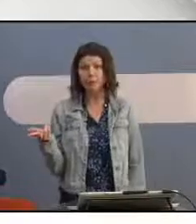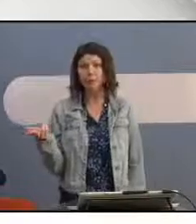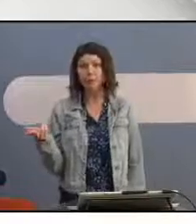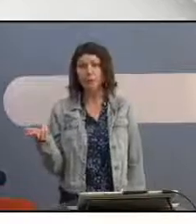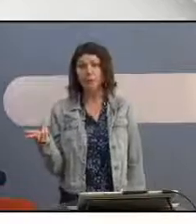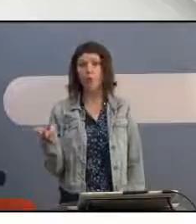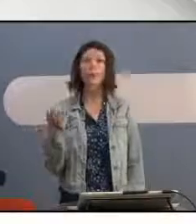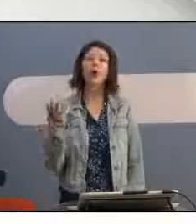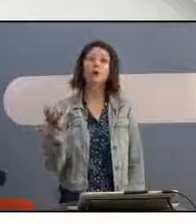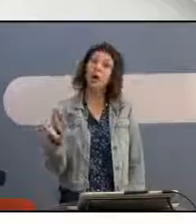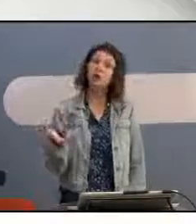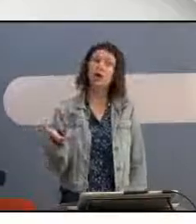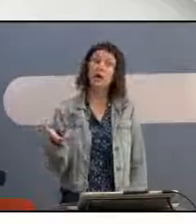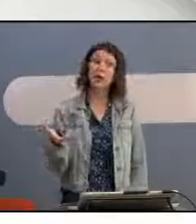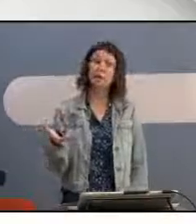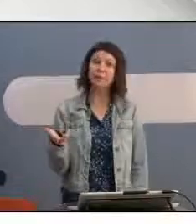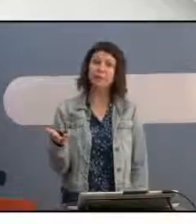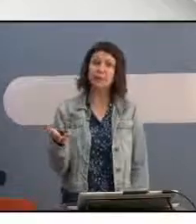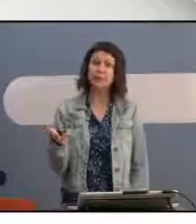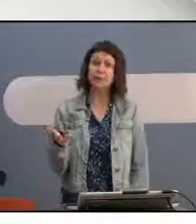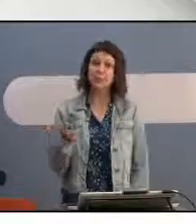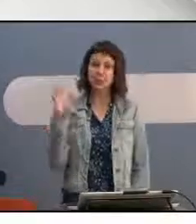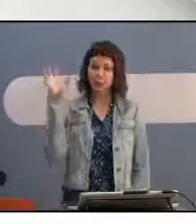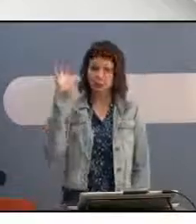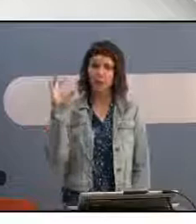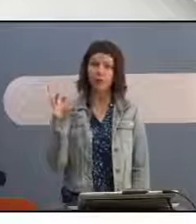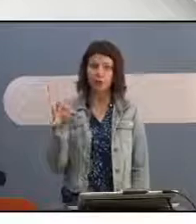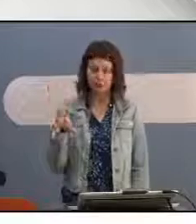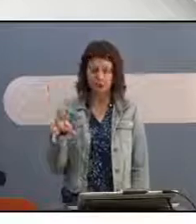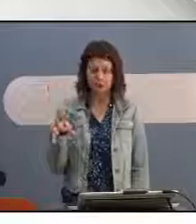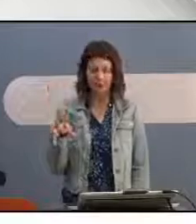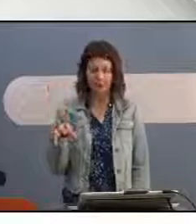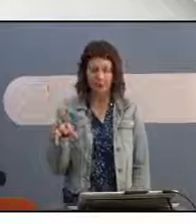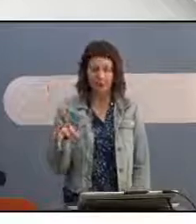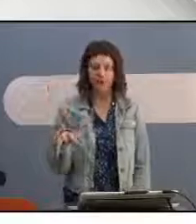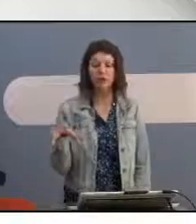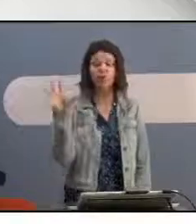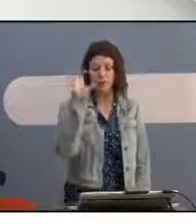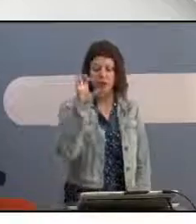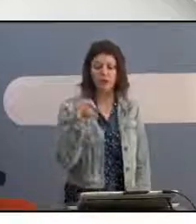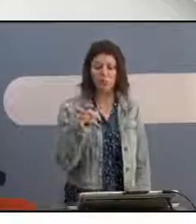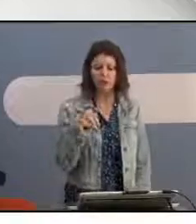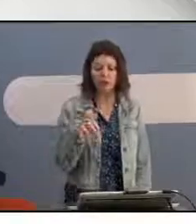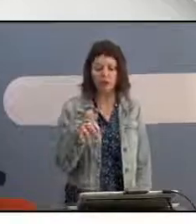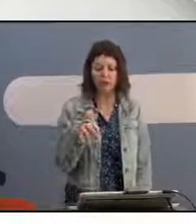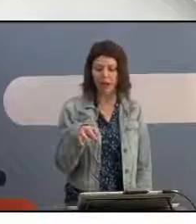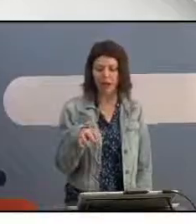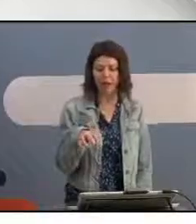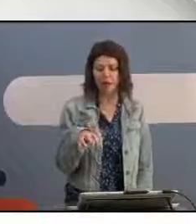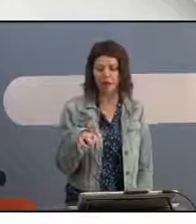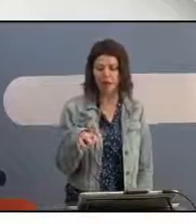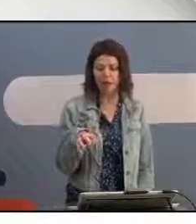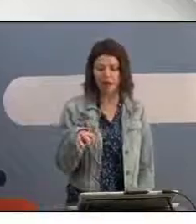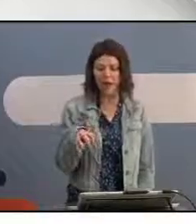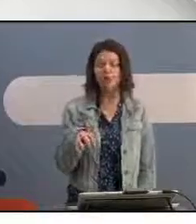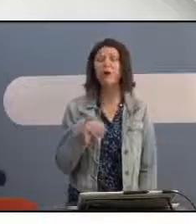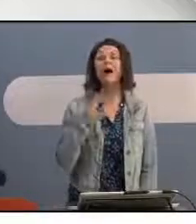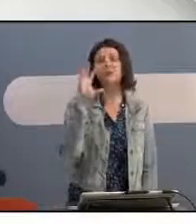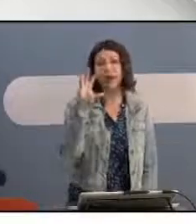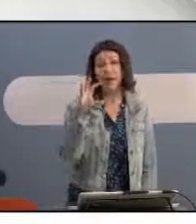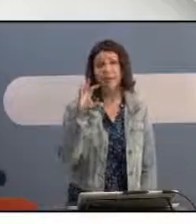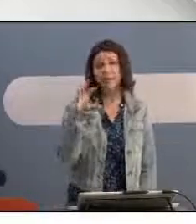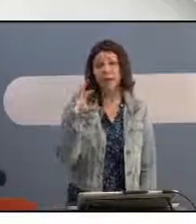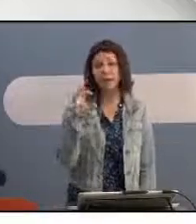לה, או במועדון שהילד מנסה להיכנס. זאת אומרת, תכתבו את המקרה, תכתבו מה זכות האדם שנפגעה,